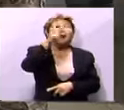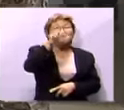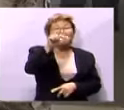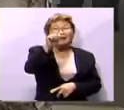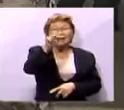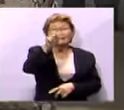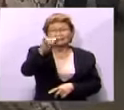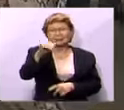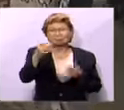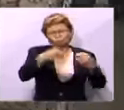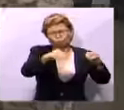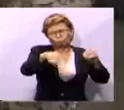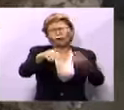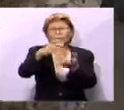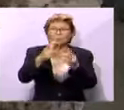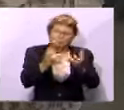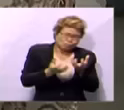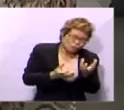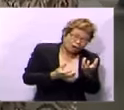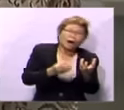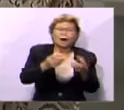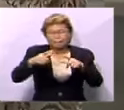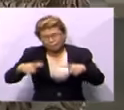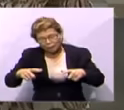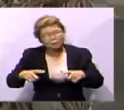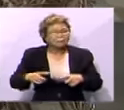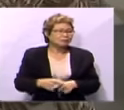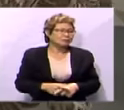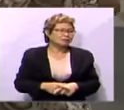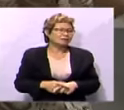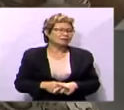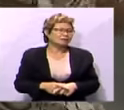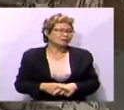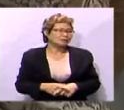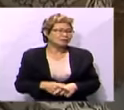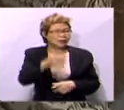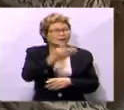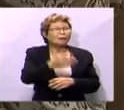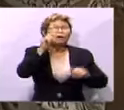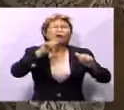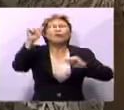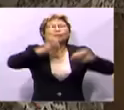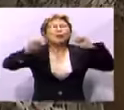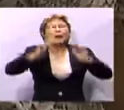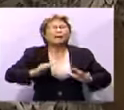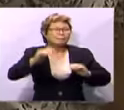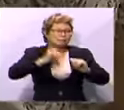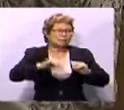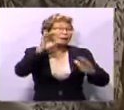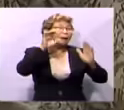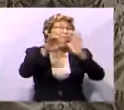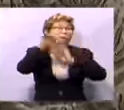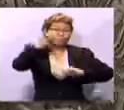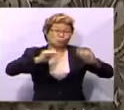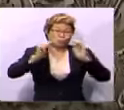Kak Nani banyak jual pinggan-pinggan mangkuk dan juga gambar-gambar bintang filem ni. Jadi kenapa tu? Gambar-gambar bintang filem